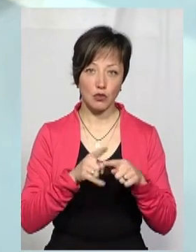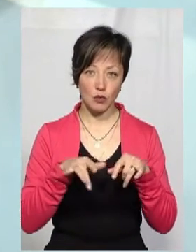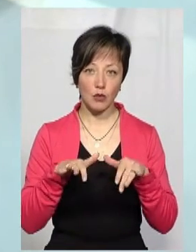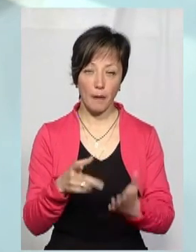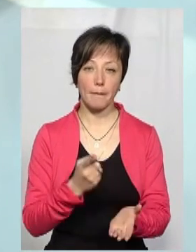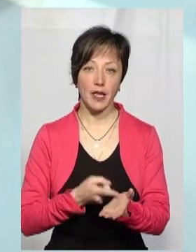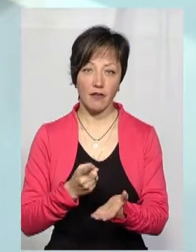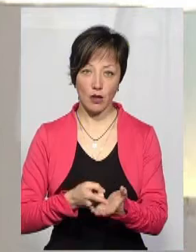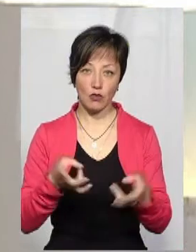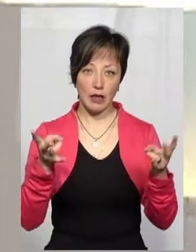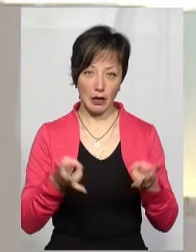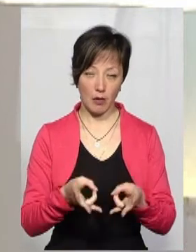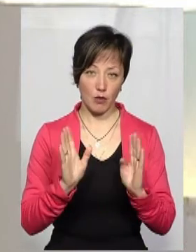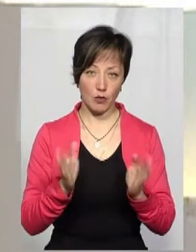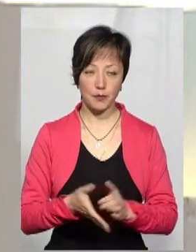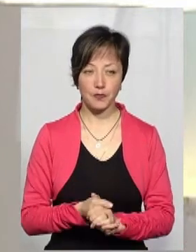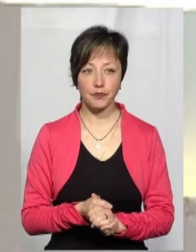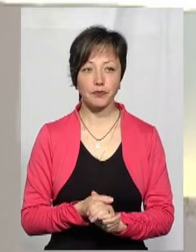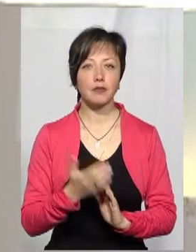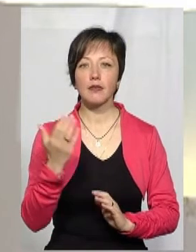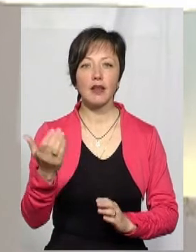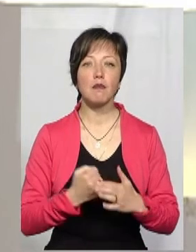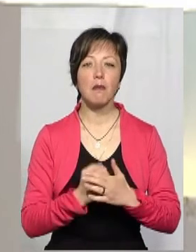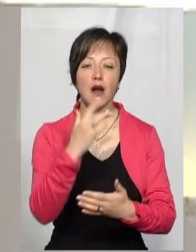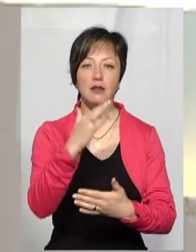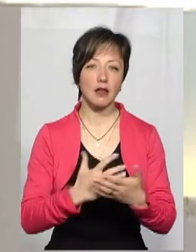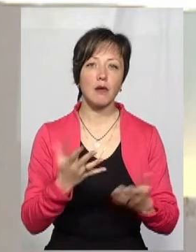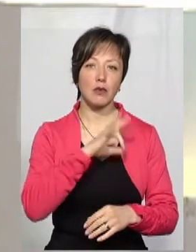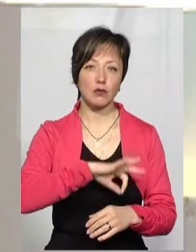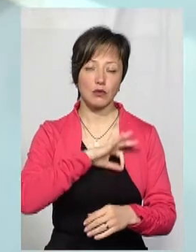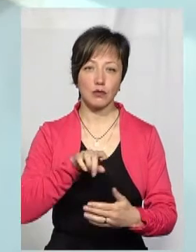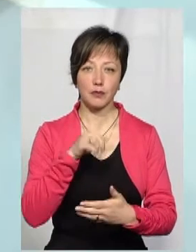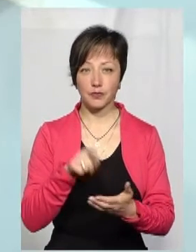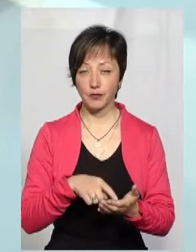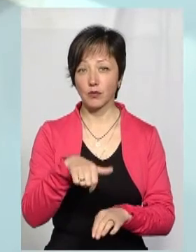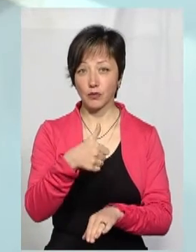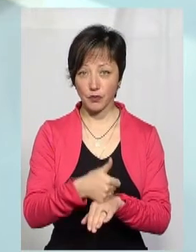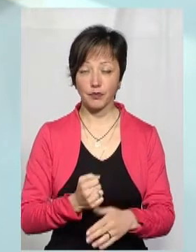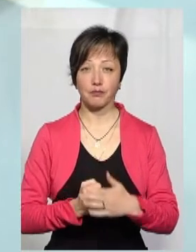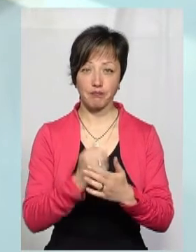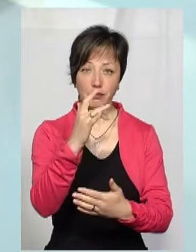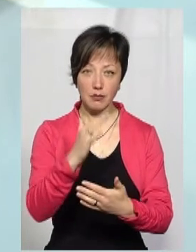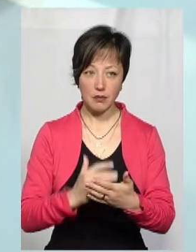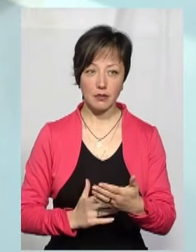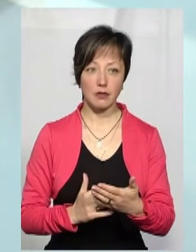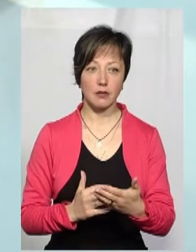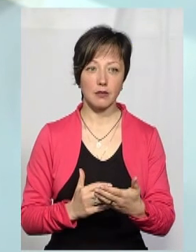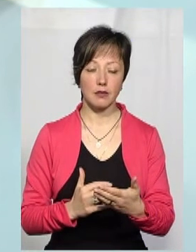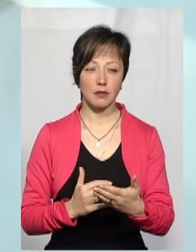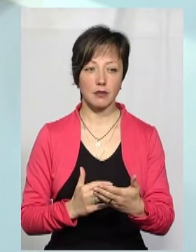якби підтверджувати. А якими базами ви послуговуєтеся для звірки даних? Ну, це основними. Основна база